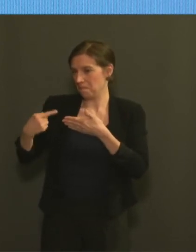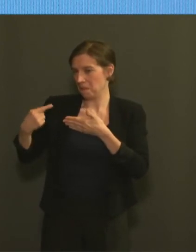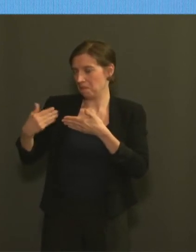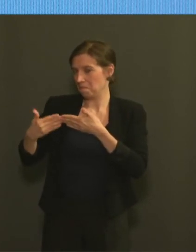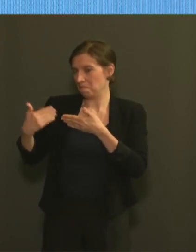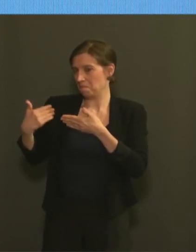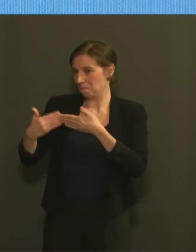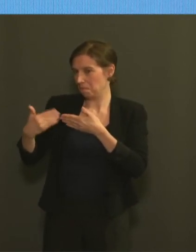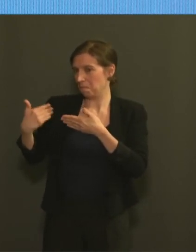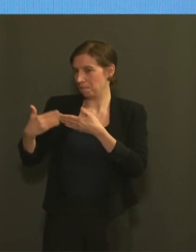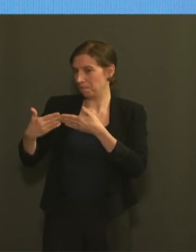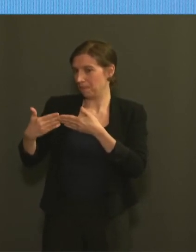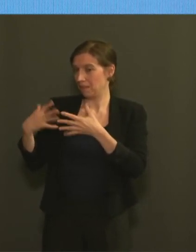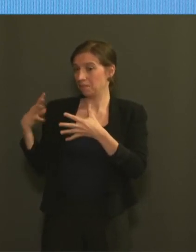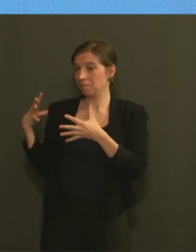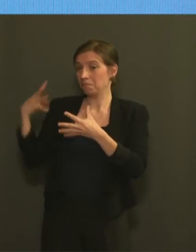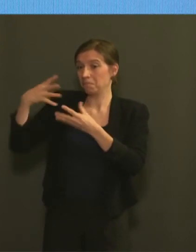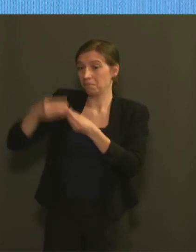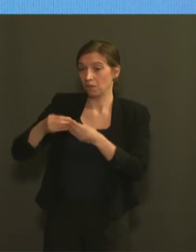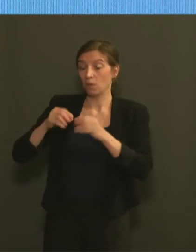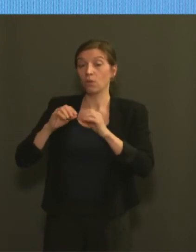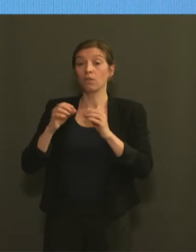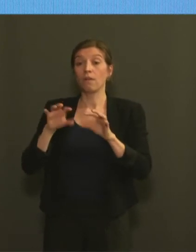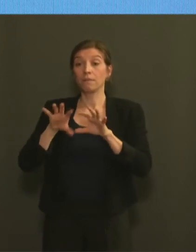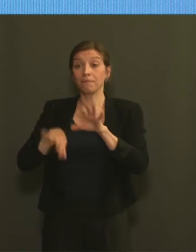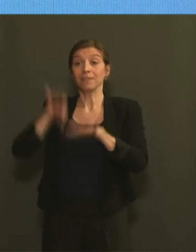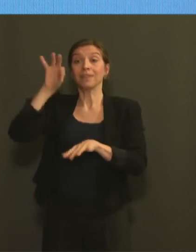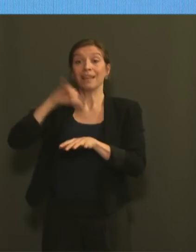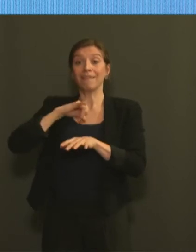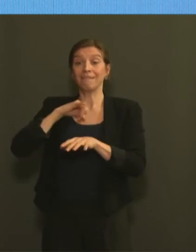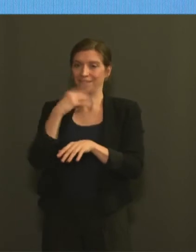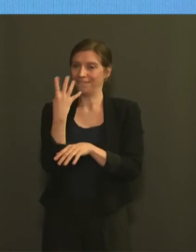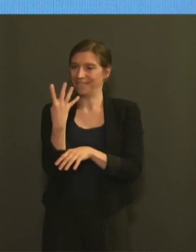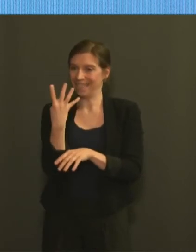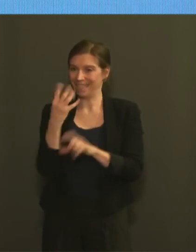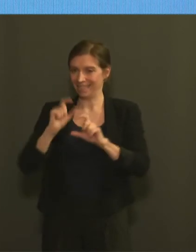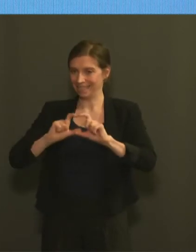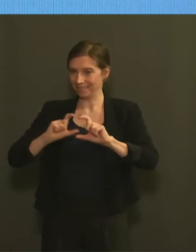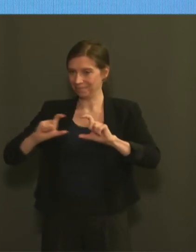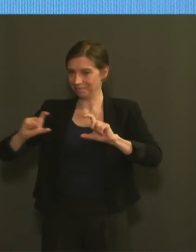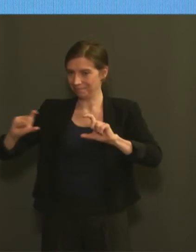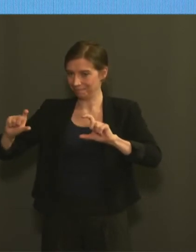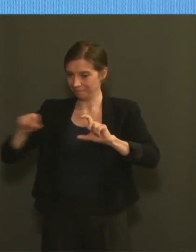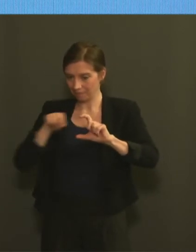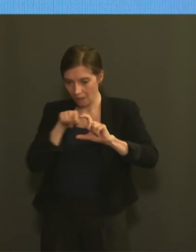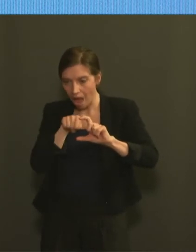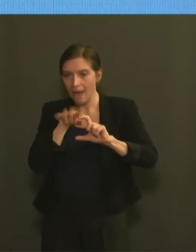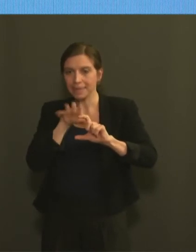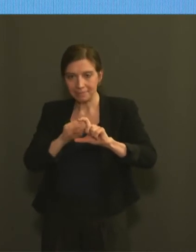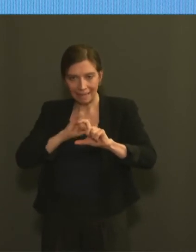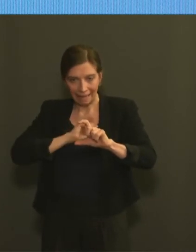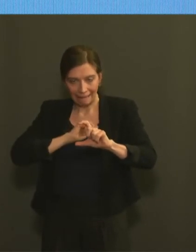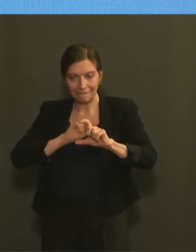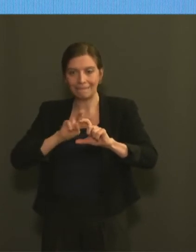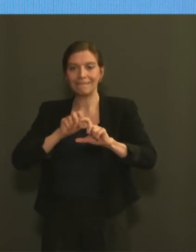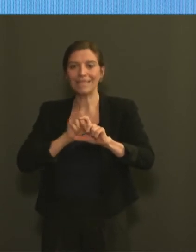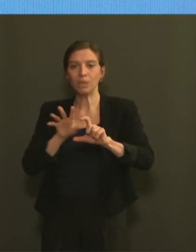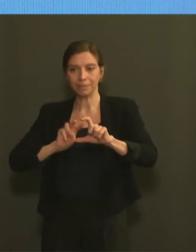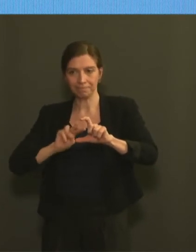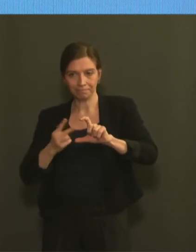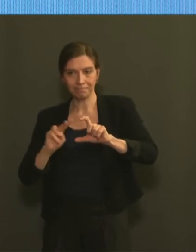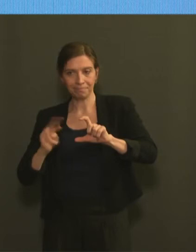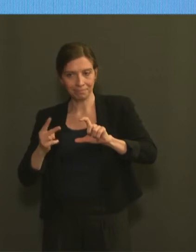comme ce vendeur matignon huit minutes précise un petit